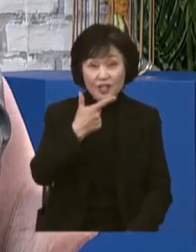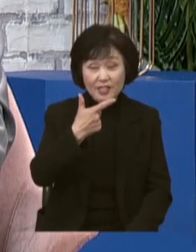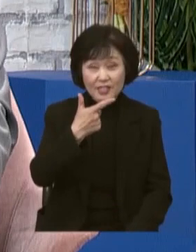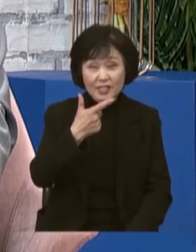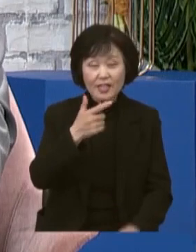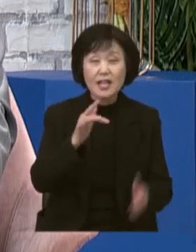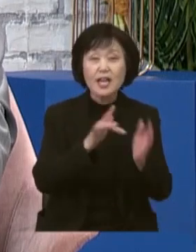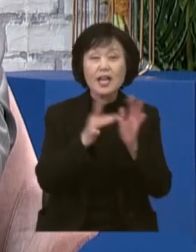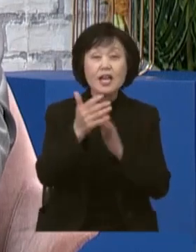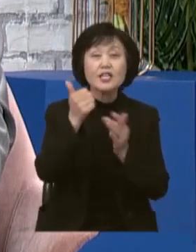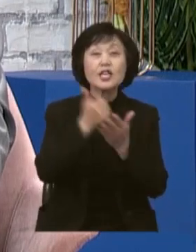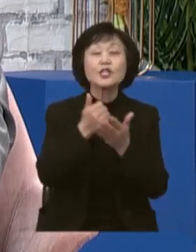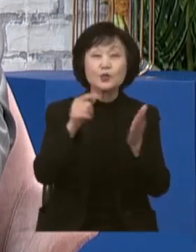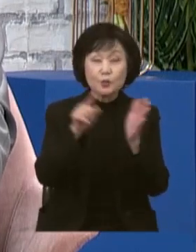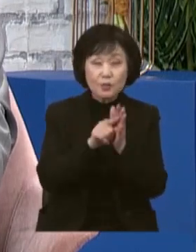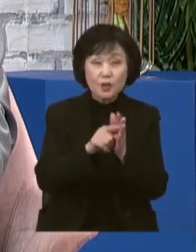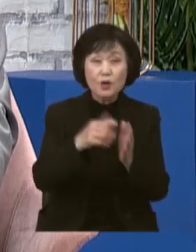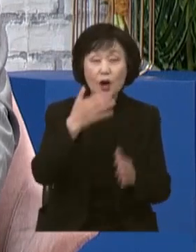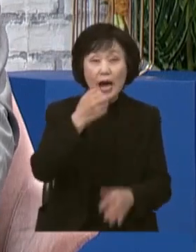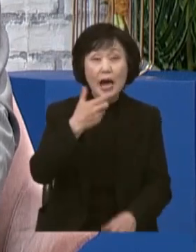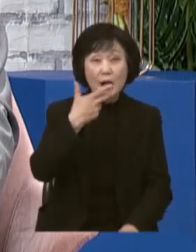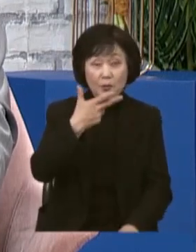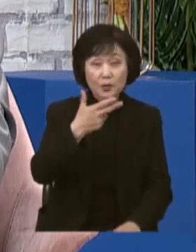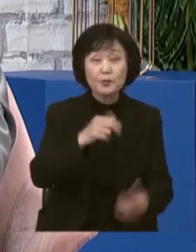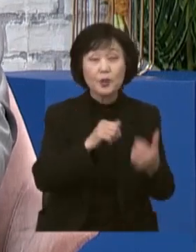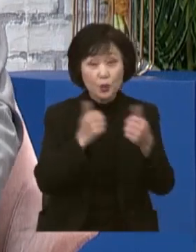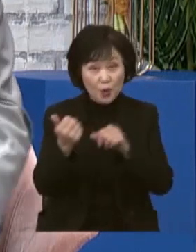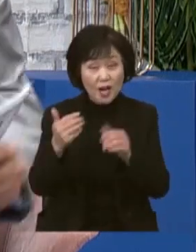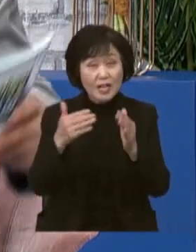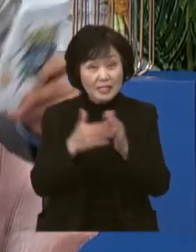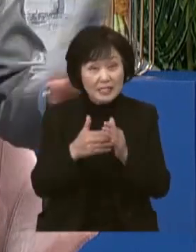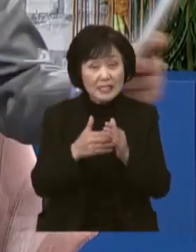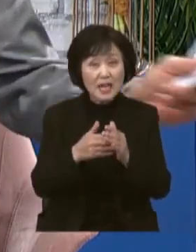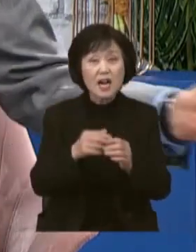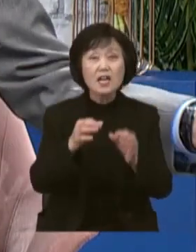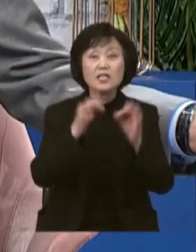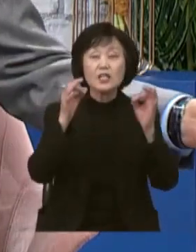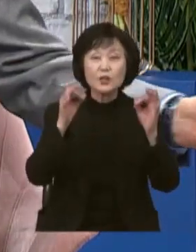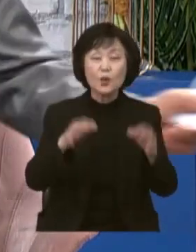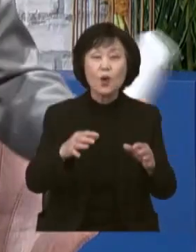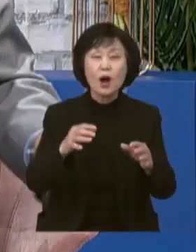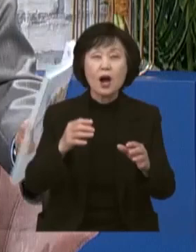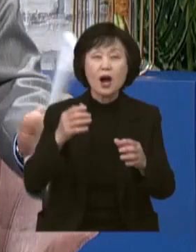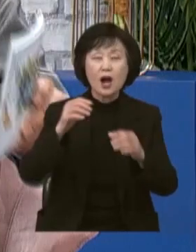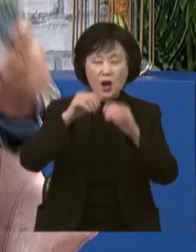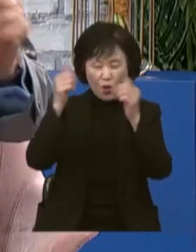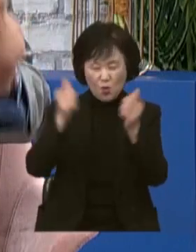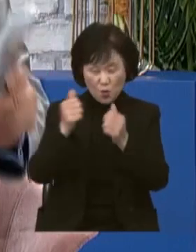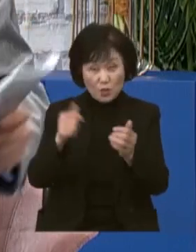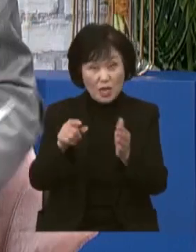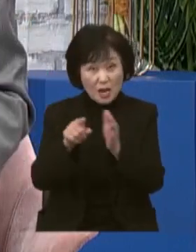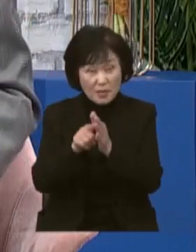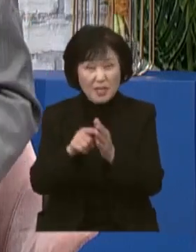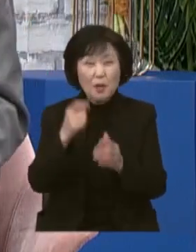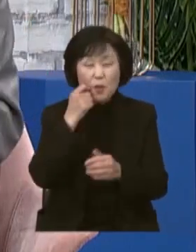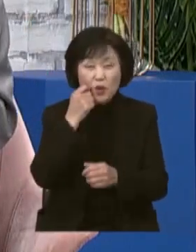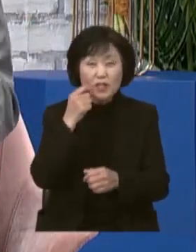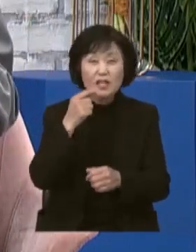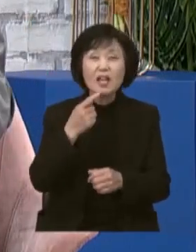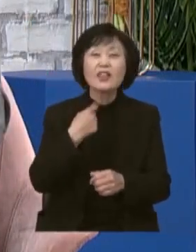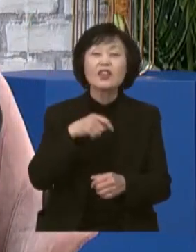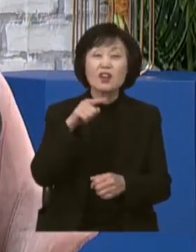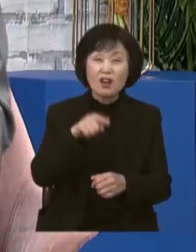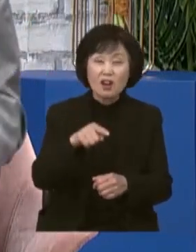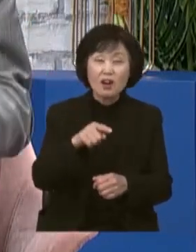예수 믿고 97에 소천하셨으니까 31년 동안에 그동안 우상 숭배하느라고 못했던 거를 31년 동안에